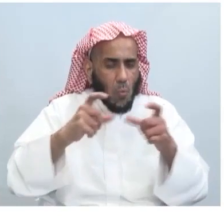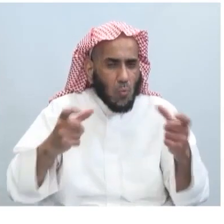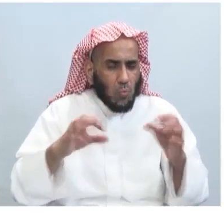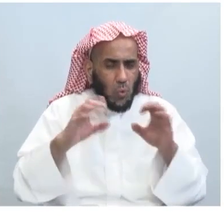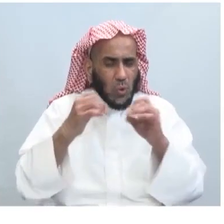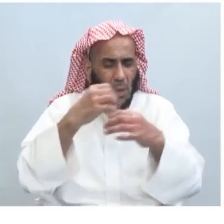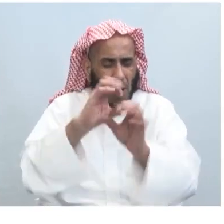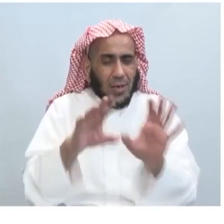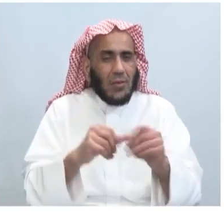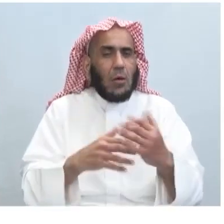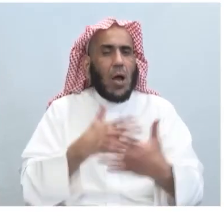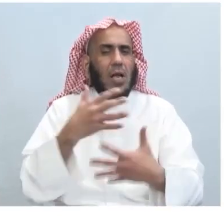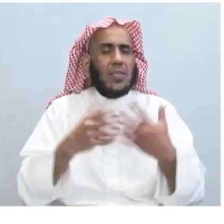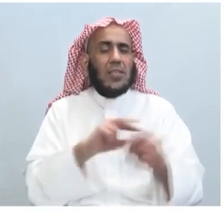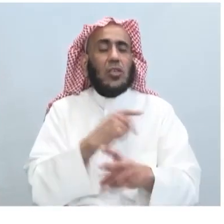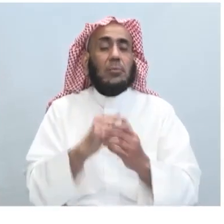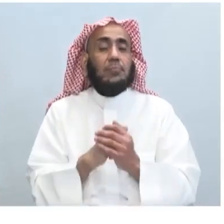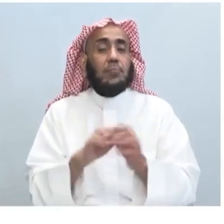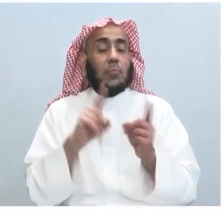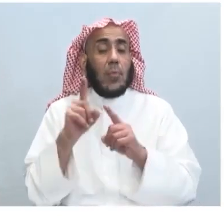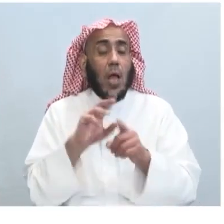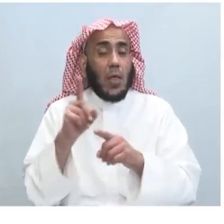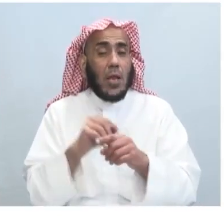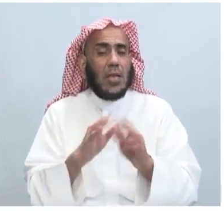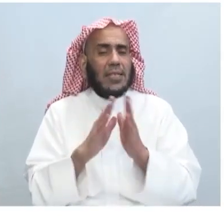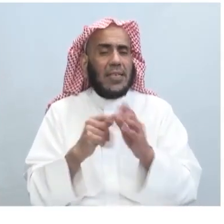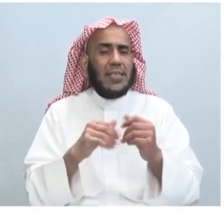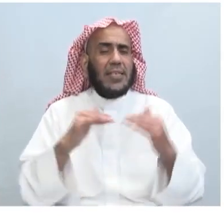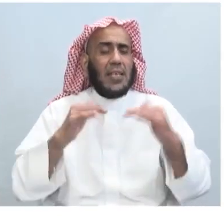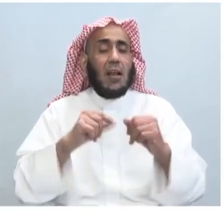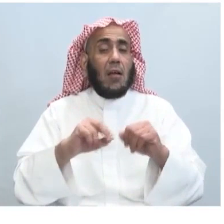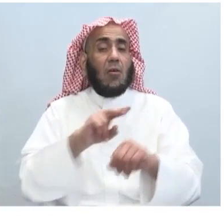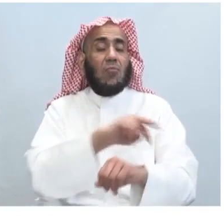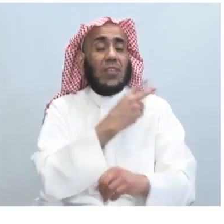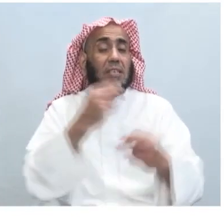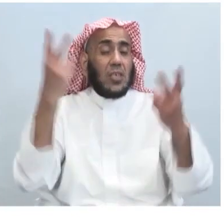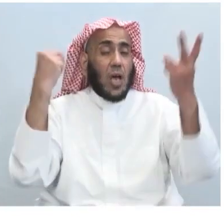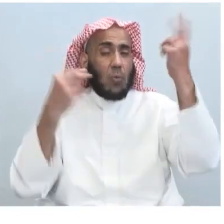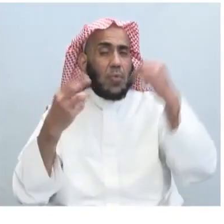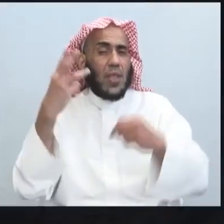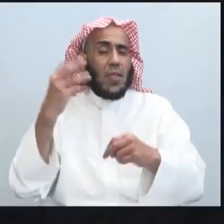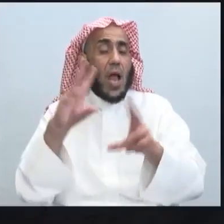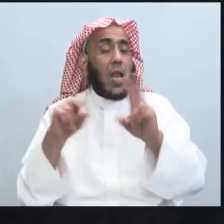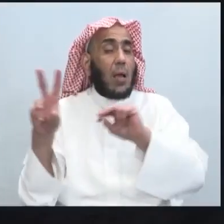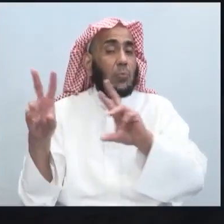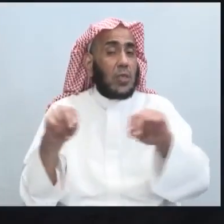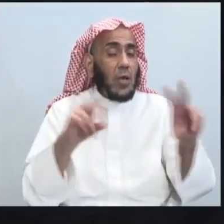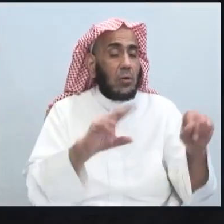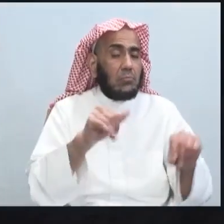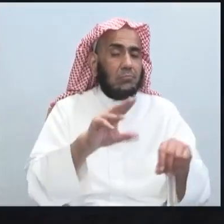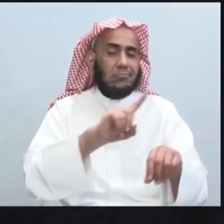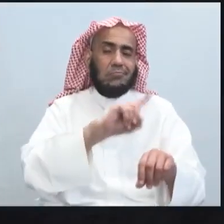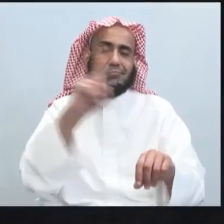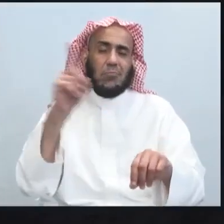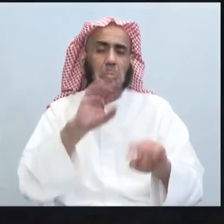مقاسه تجريبيه لاحظ ايضا ان تراكيز الاتزان في التجارب الثلاثه هل هي متساويه لا ليست